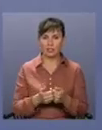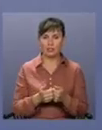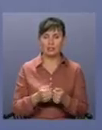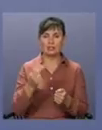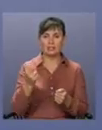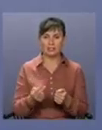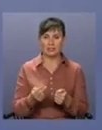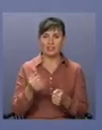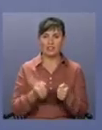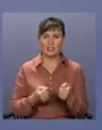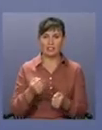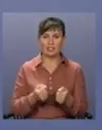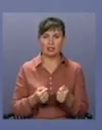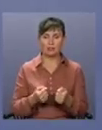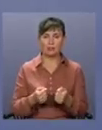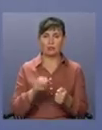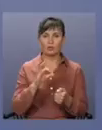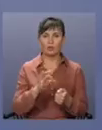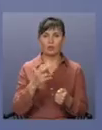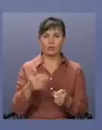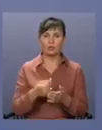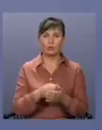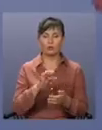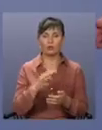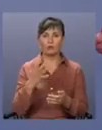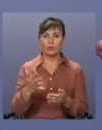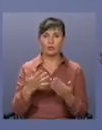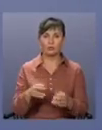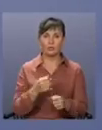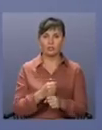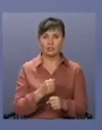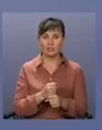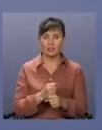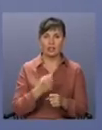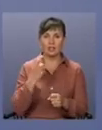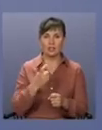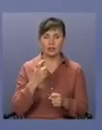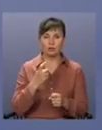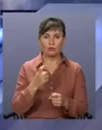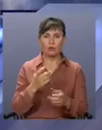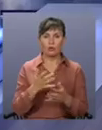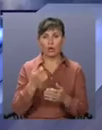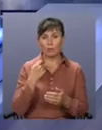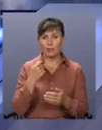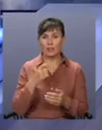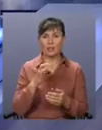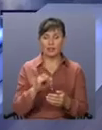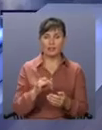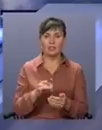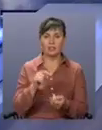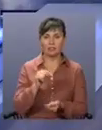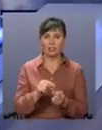трезвым водитель. Угу. С 0,3 до 0,5 уже поехали незначительное влияние алкоголя, легкое опьянение и уже, соответственно, по